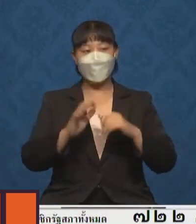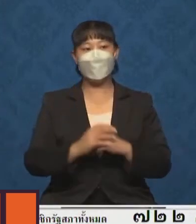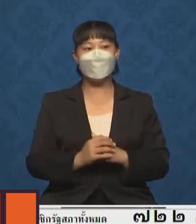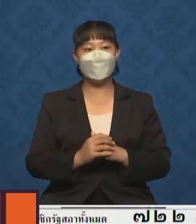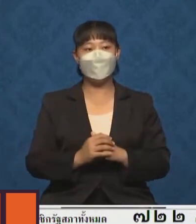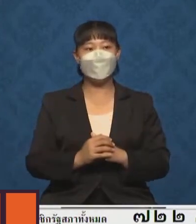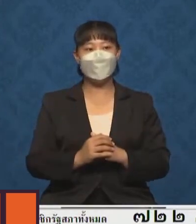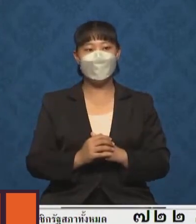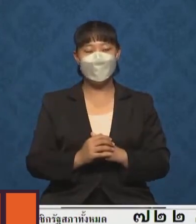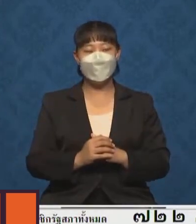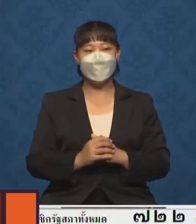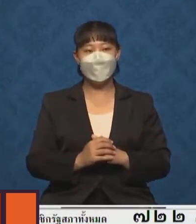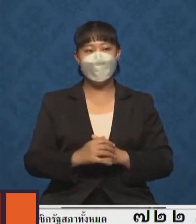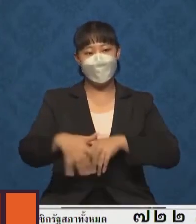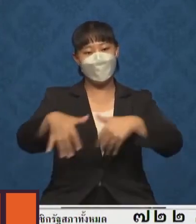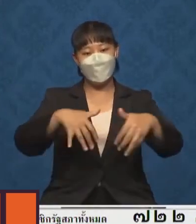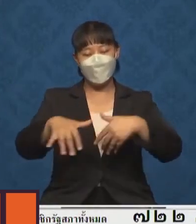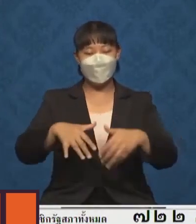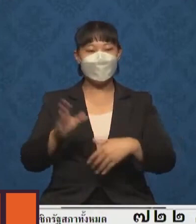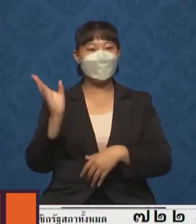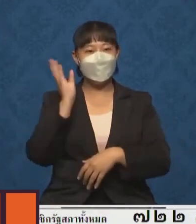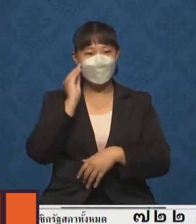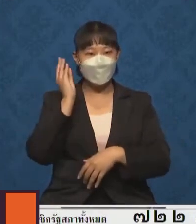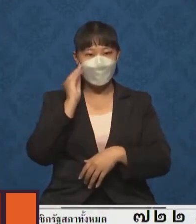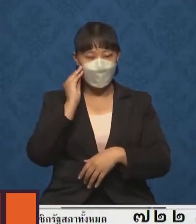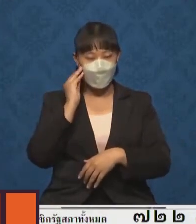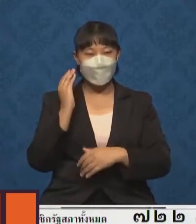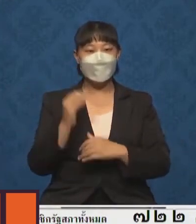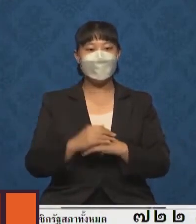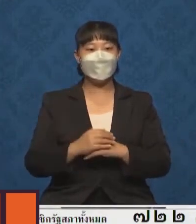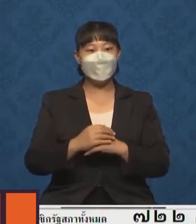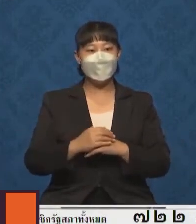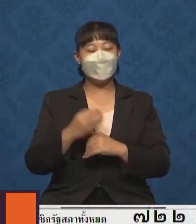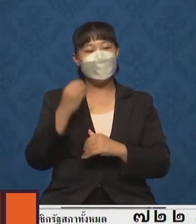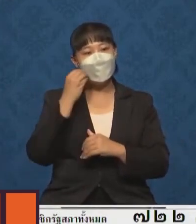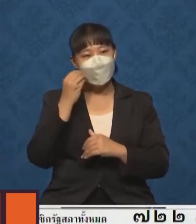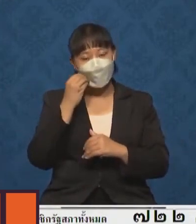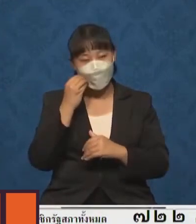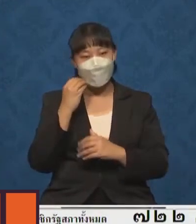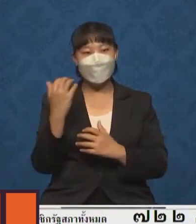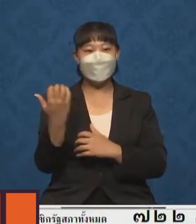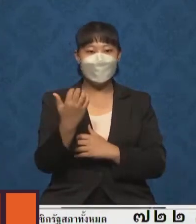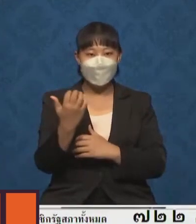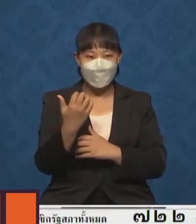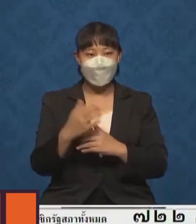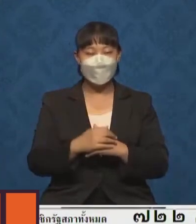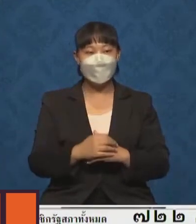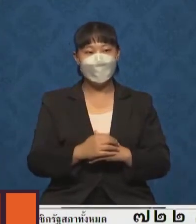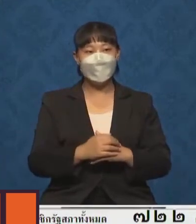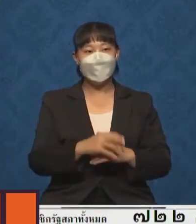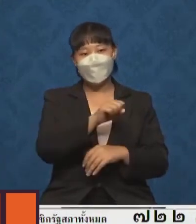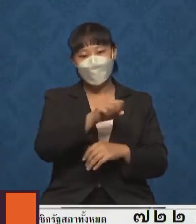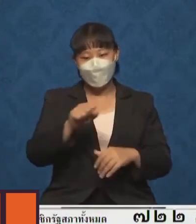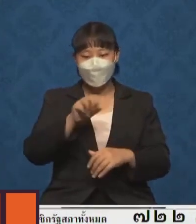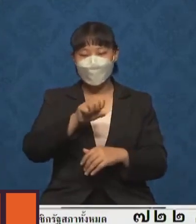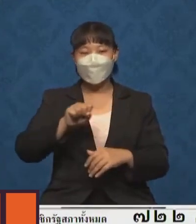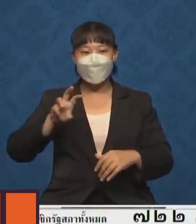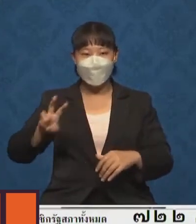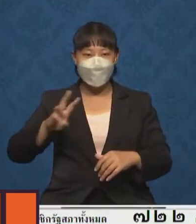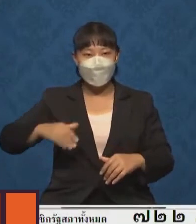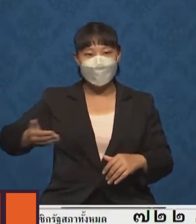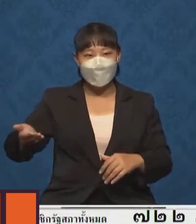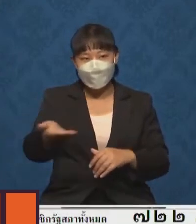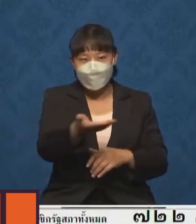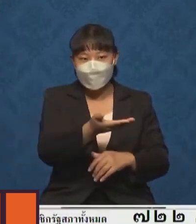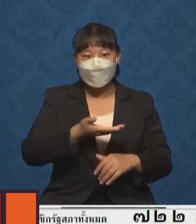น้ประชาชนที่รับฟังอยทางบ้านและเพื่อนสมาชิกที่นั่งอยู่ในห้องประชุมแ่งนี้ใช้กับการที่เรีก